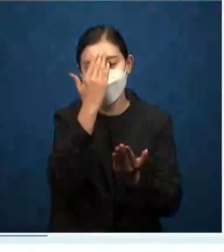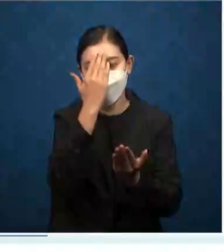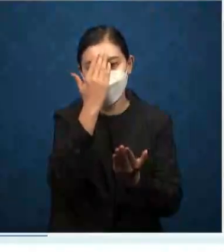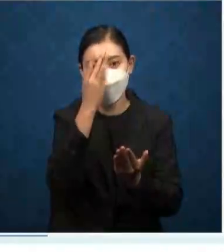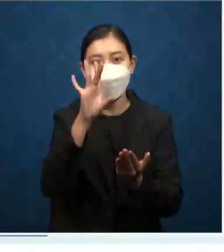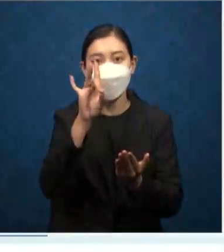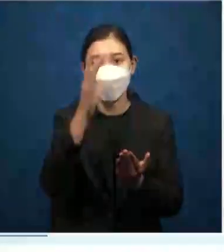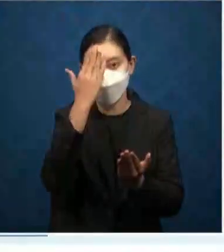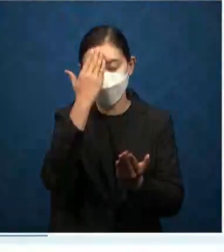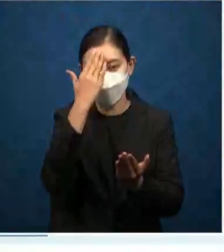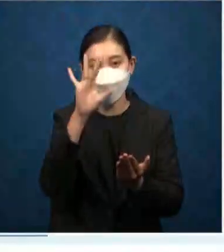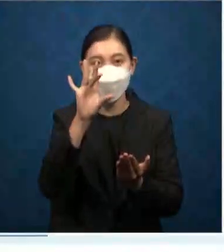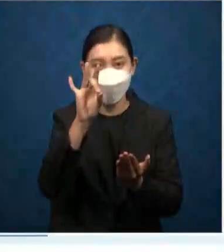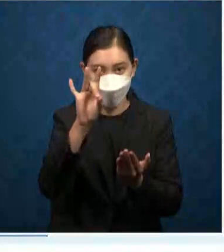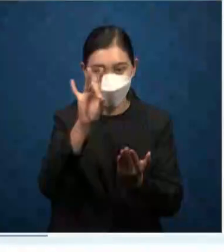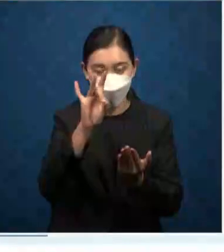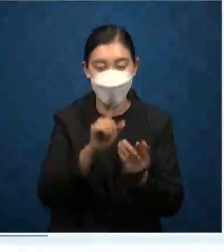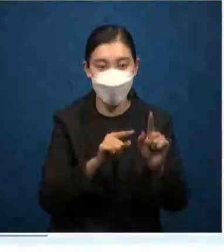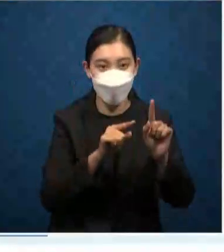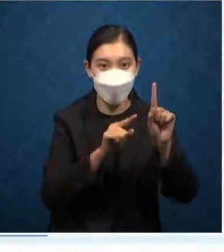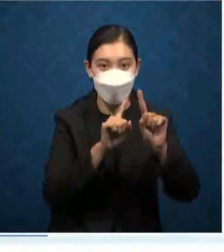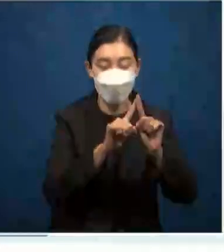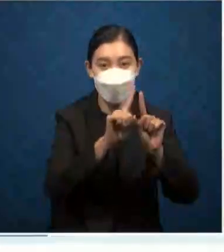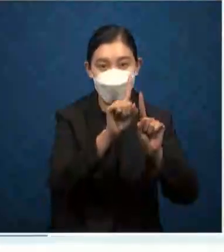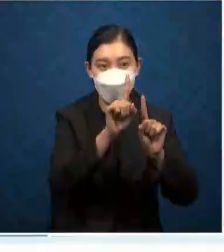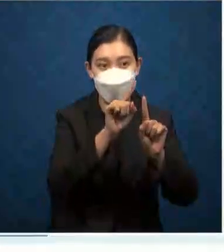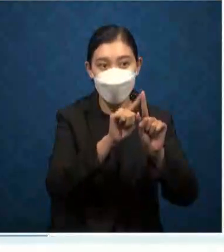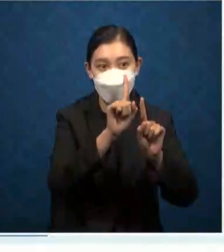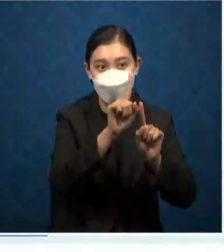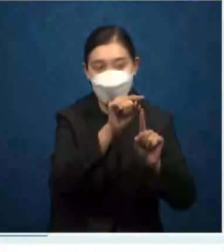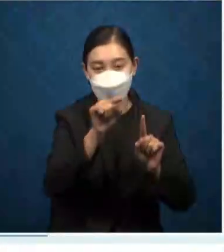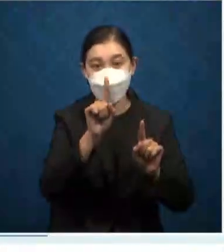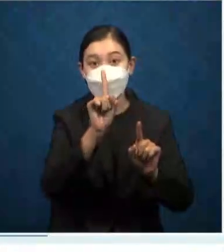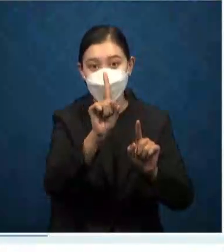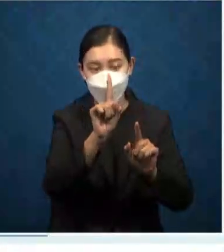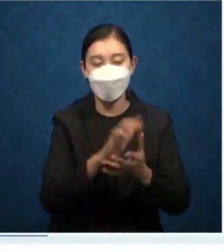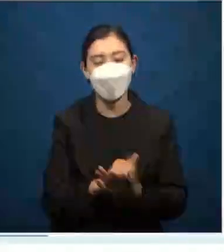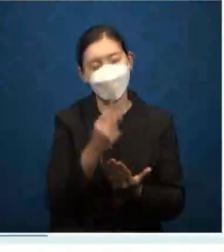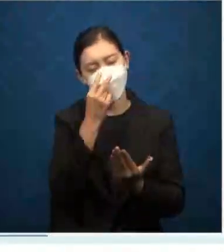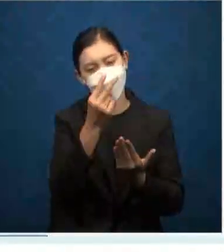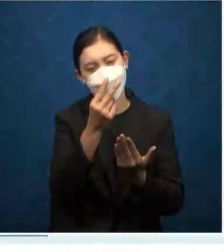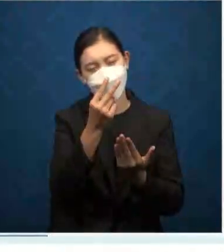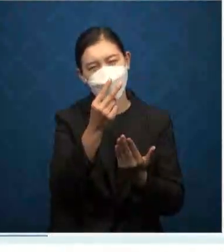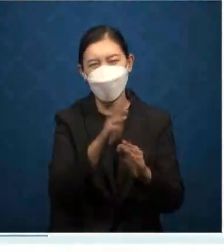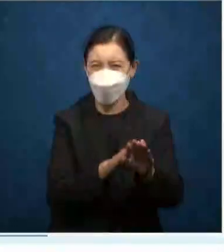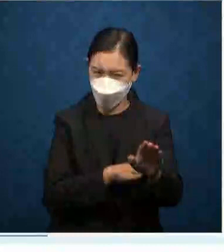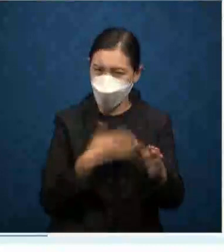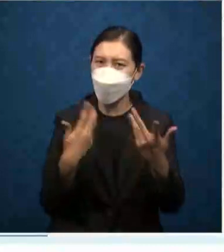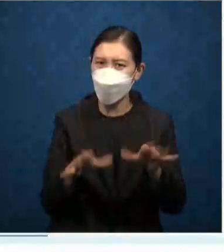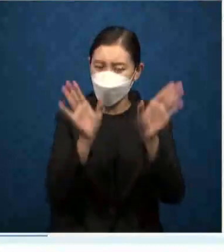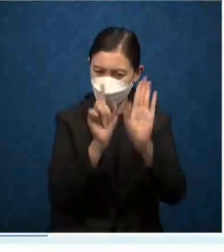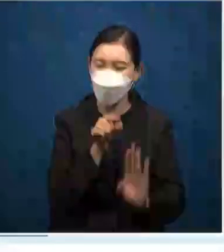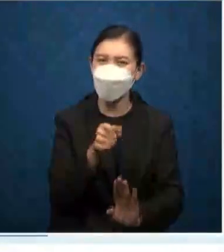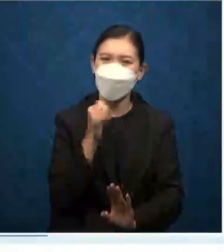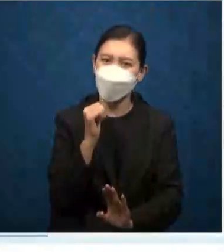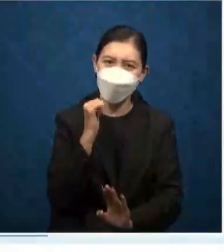หน้า8แผนภูมิที่1ขีด1เนี่ยก็จะเป็นอย่างนี้ตลอดมาช้านานแล้วได้มีการจำแนกเป็น